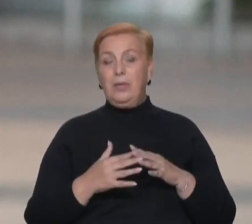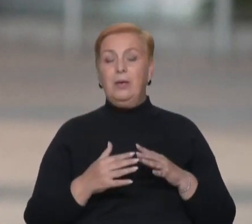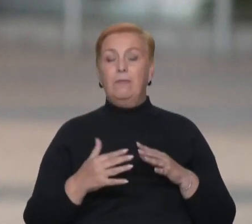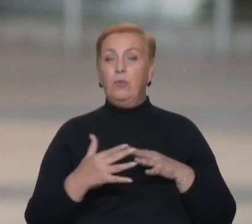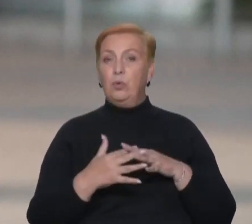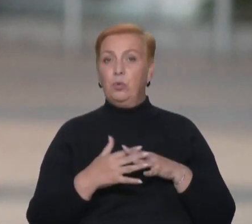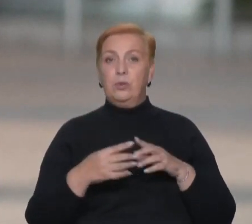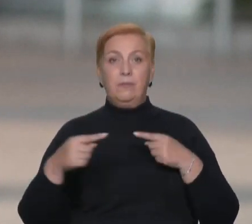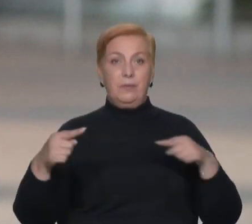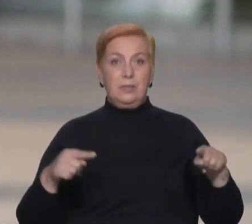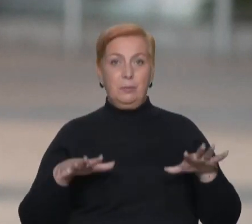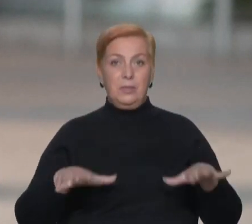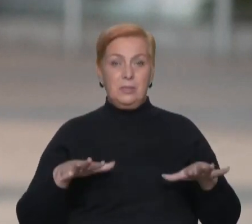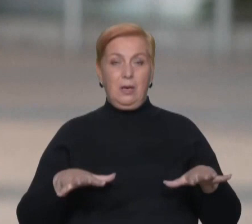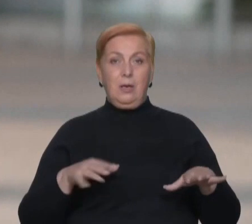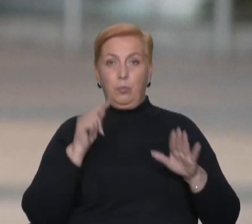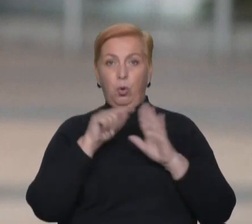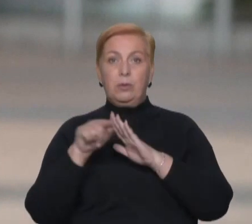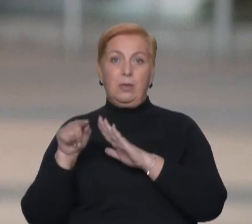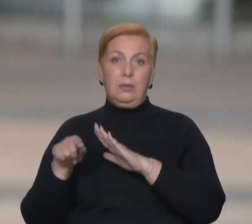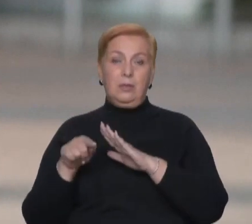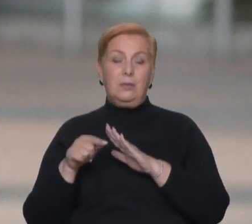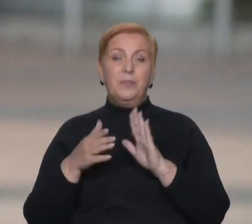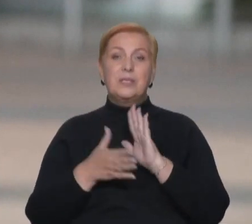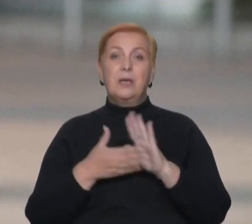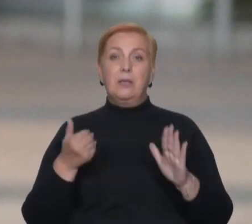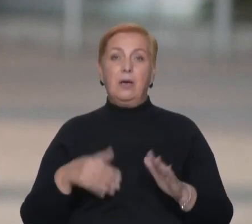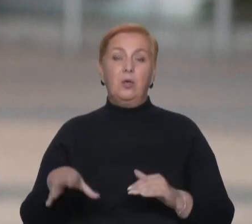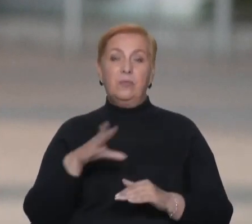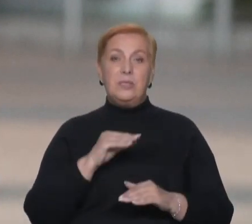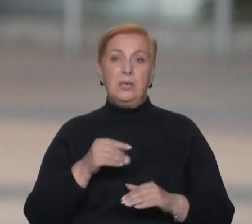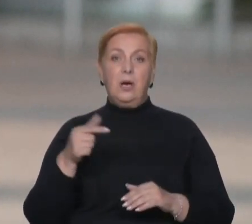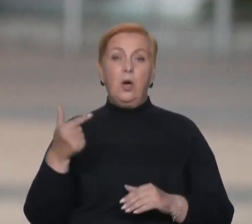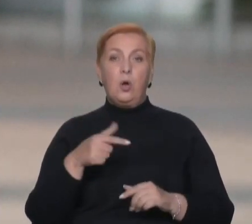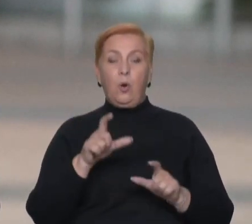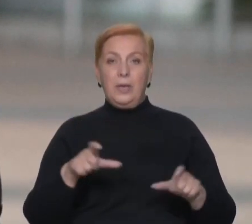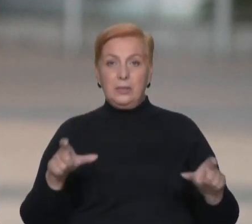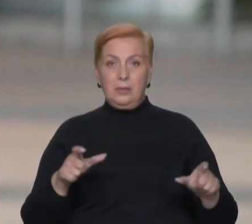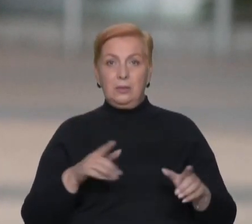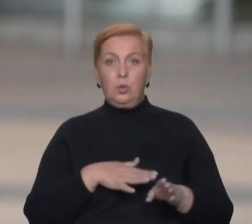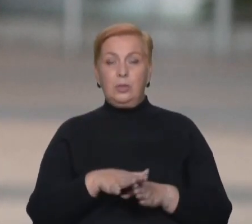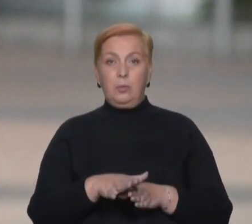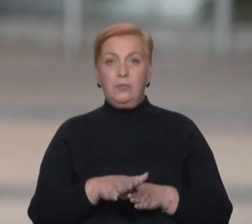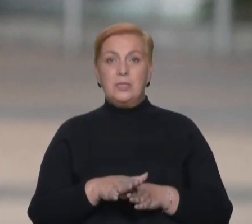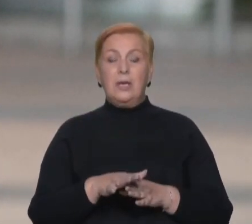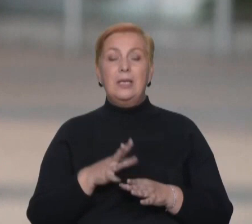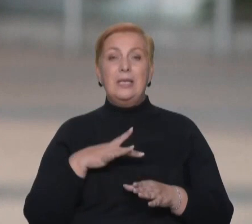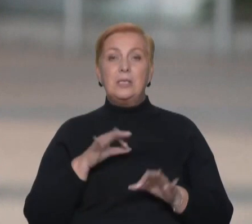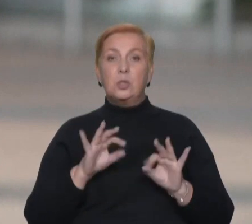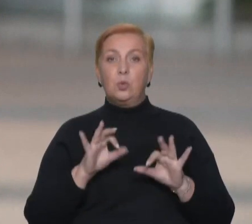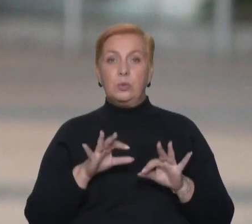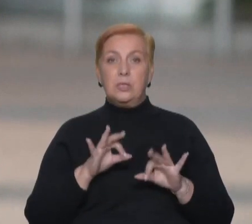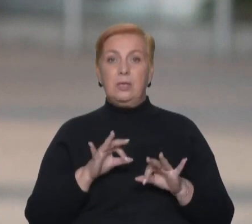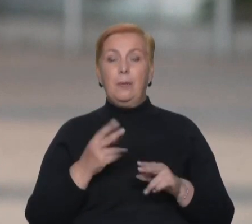в усіх місцях проникнення. Я закликаю всіх громадян дотримуватися інструкцій безпеки від командування тилу. Держава